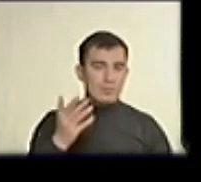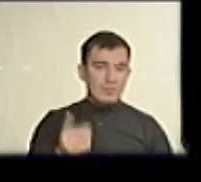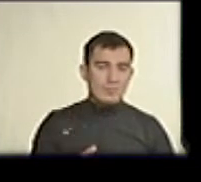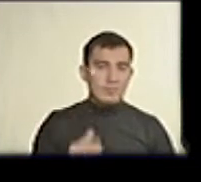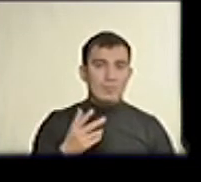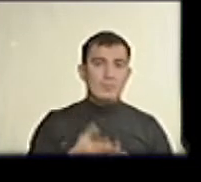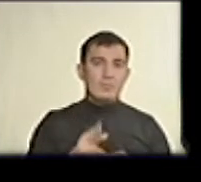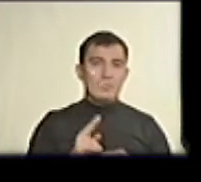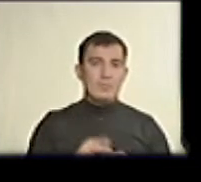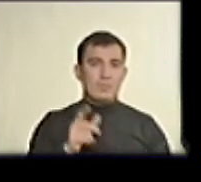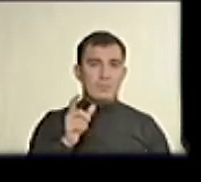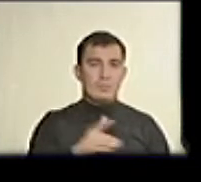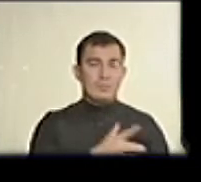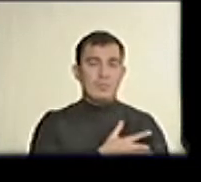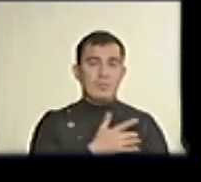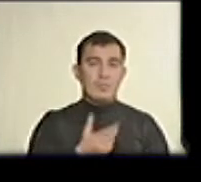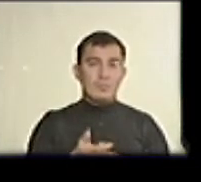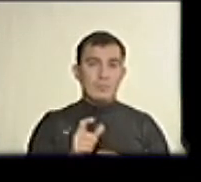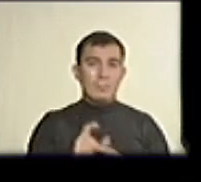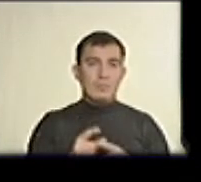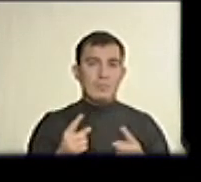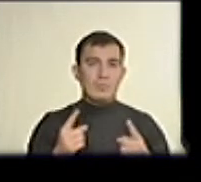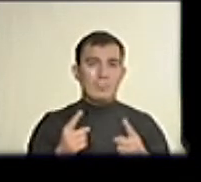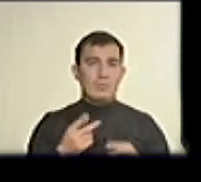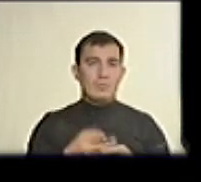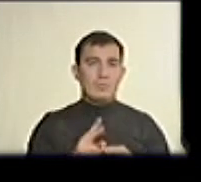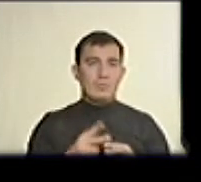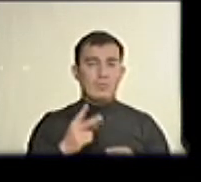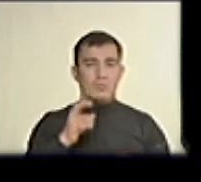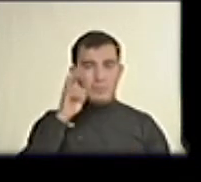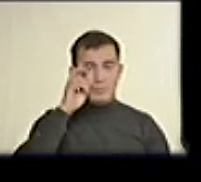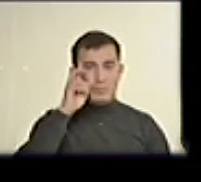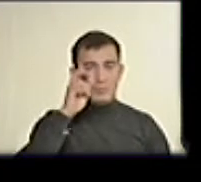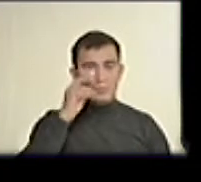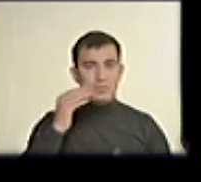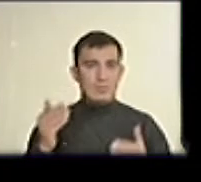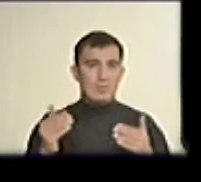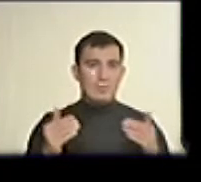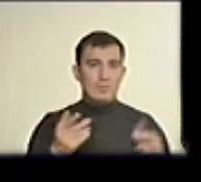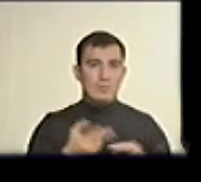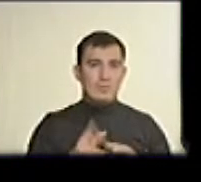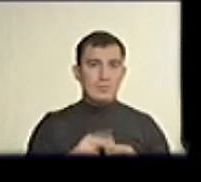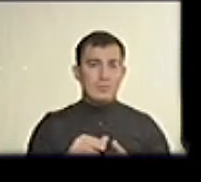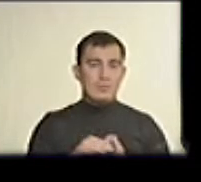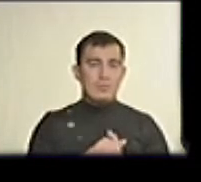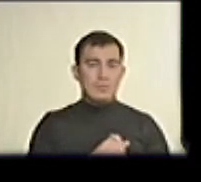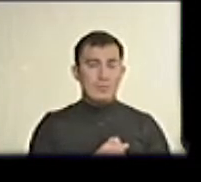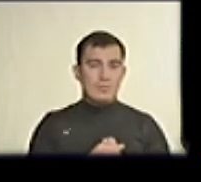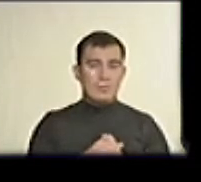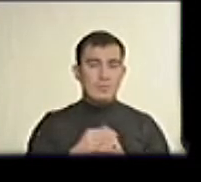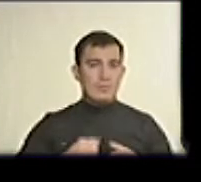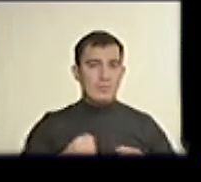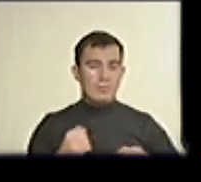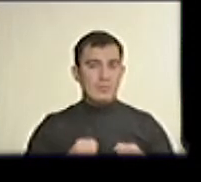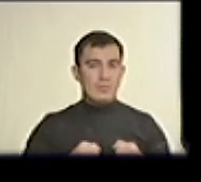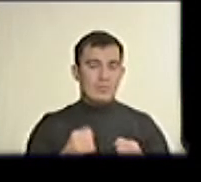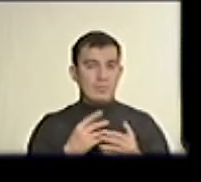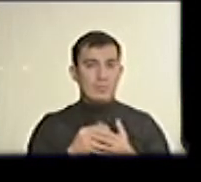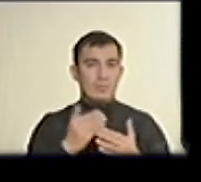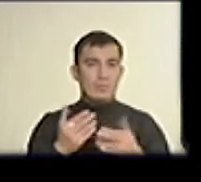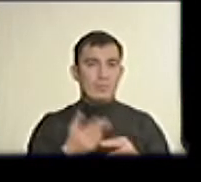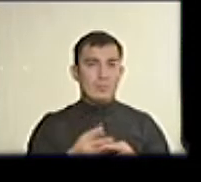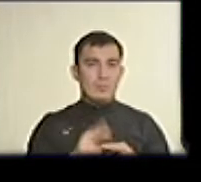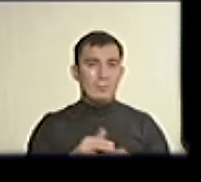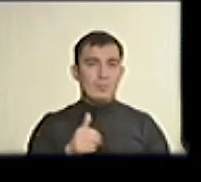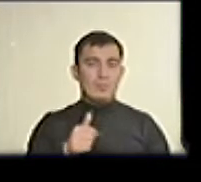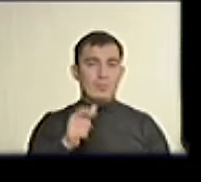elchining roli juda ham katta davlatlar o'rtasidagi munosabatni o'rnatishdi. Xuddi mana shunday yaxshi elchi